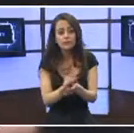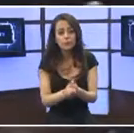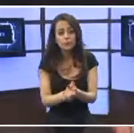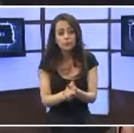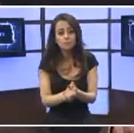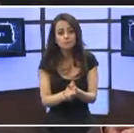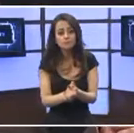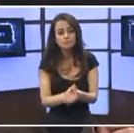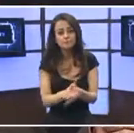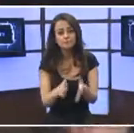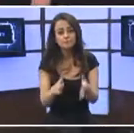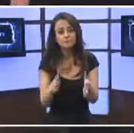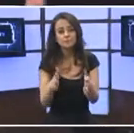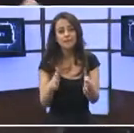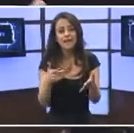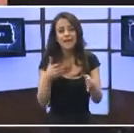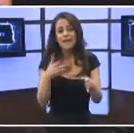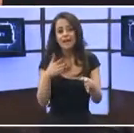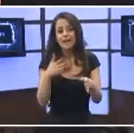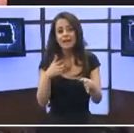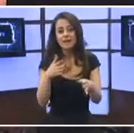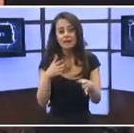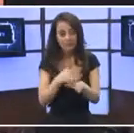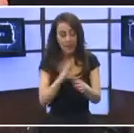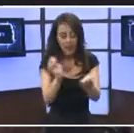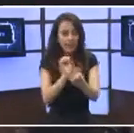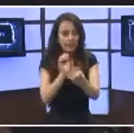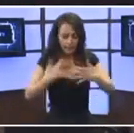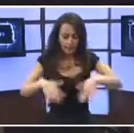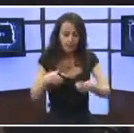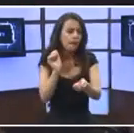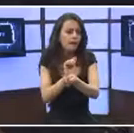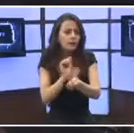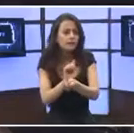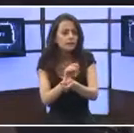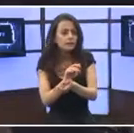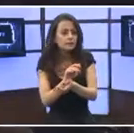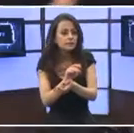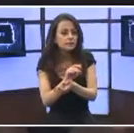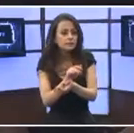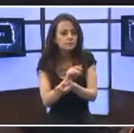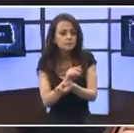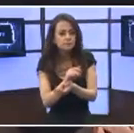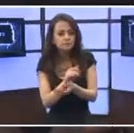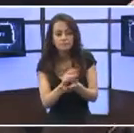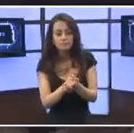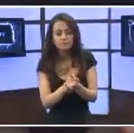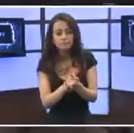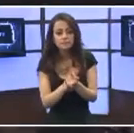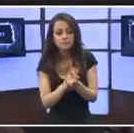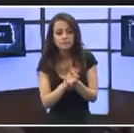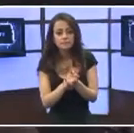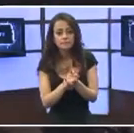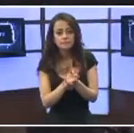Evet. Esas bir de engelli aileleri çok önemli. Tabii. Bilinçsizlikten engel ilerliyor. Buna en güzel örneğini